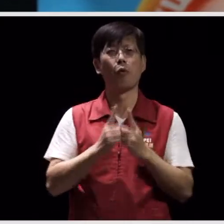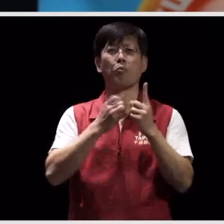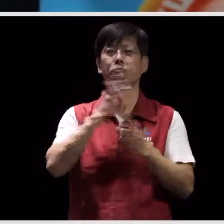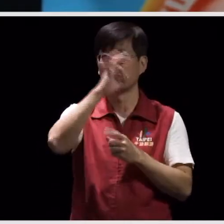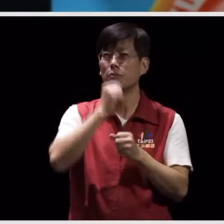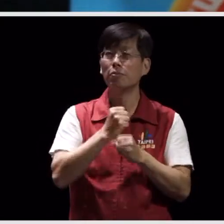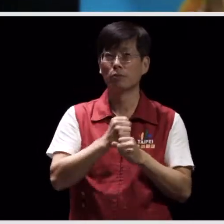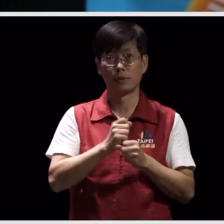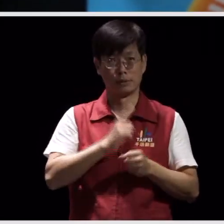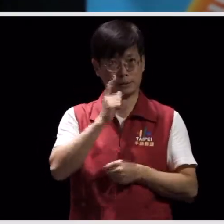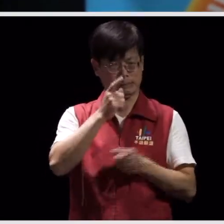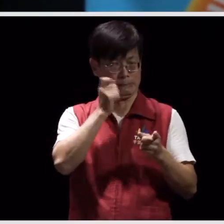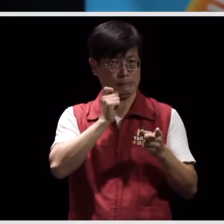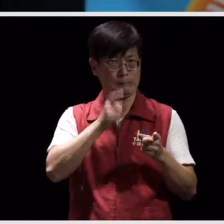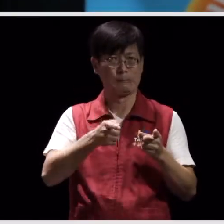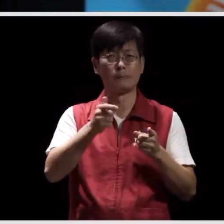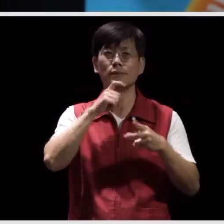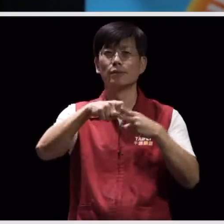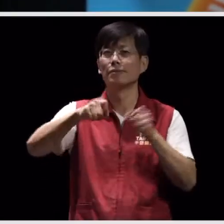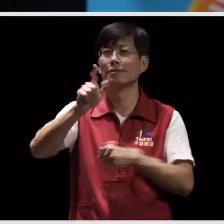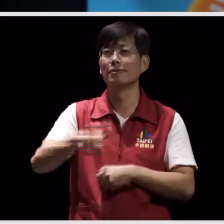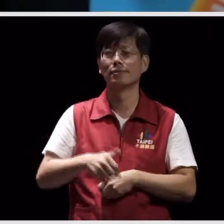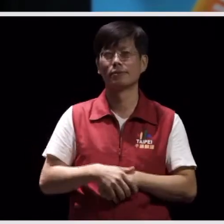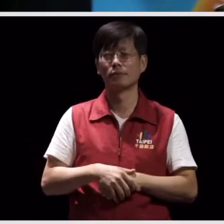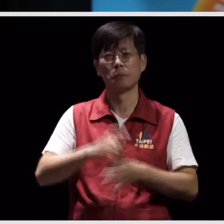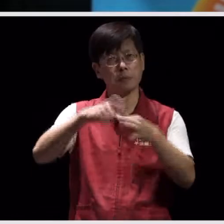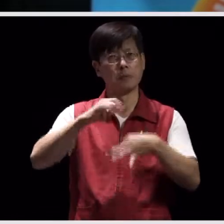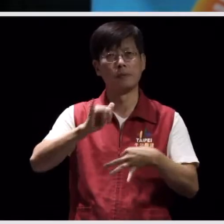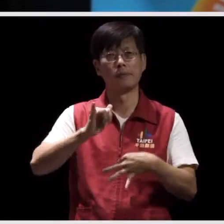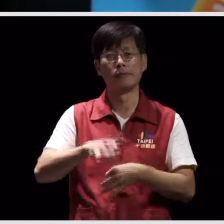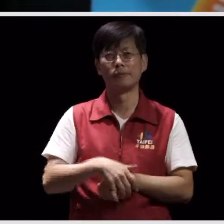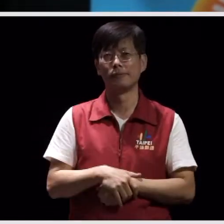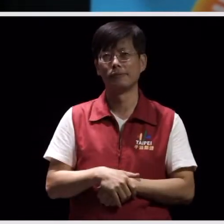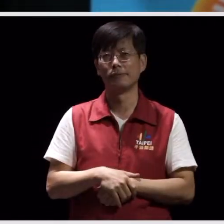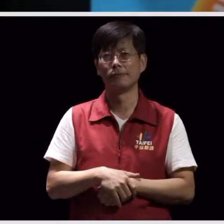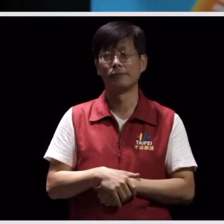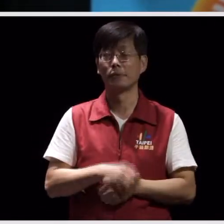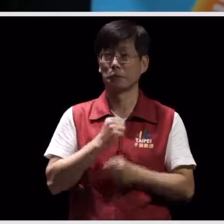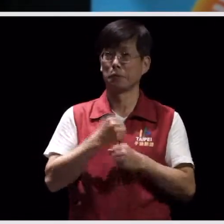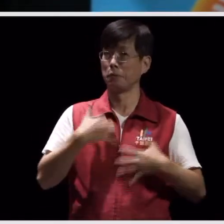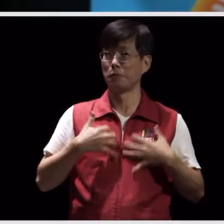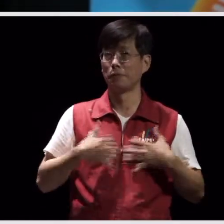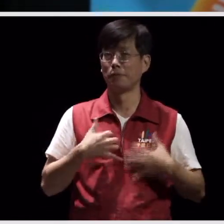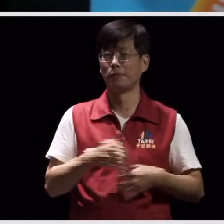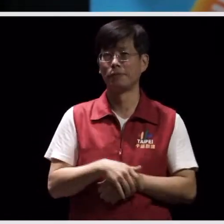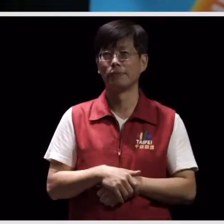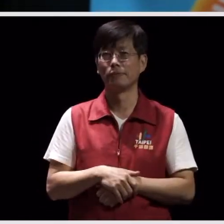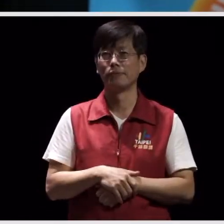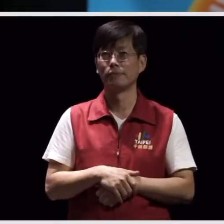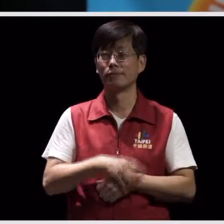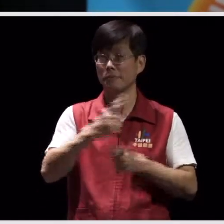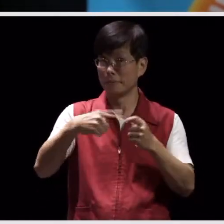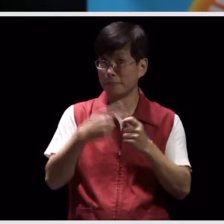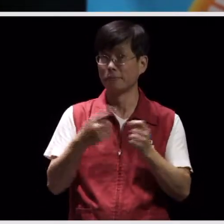他找了一个他很喜欢的工作，一个工程师的工作，然后收入还不错这样，然后做得还蛮开心的。 好，做了一